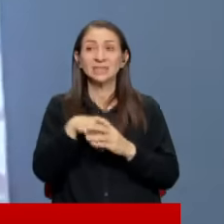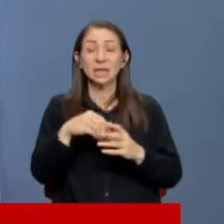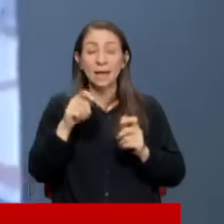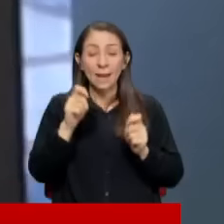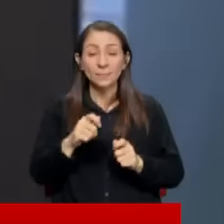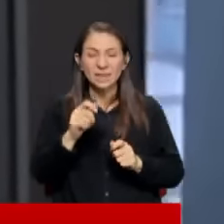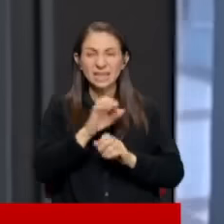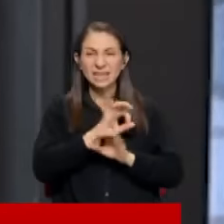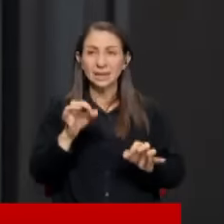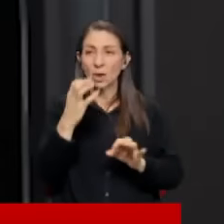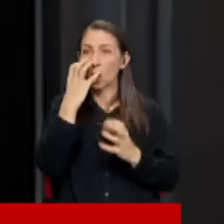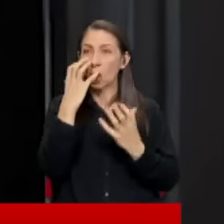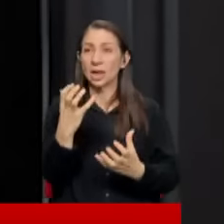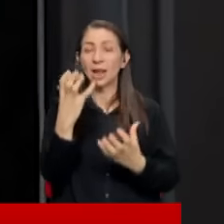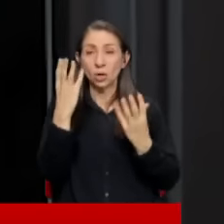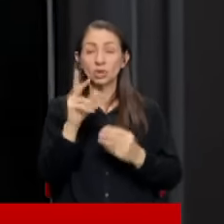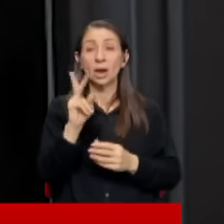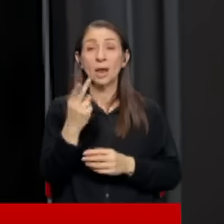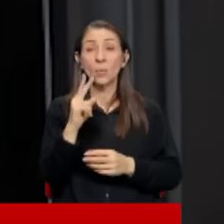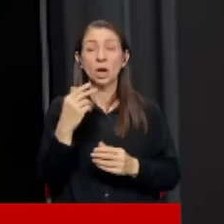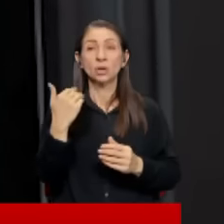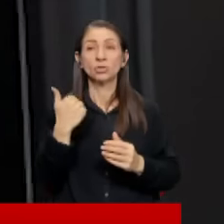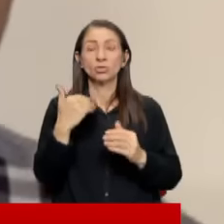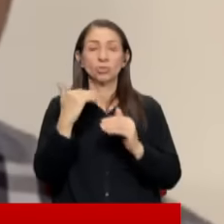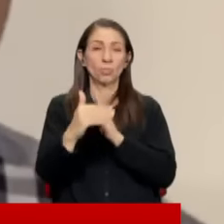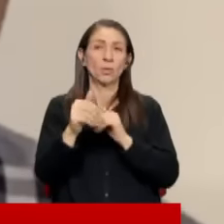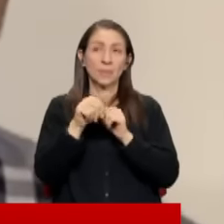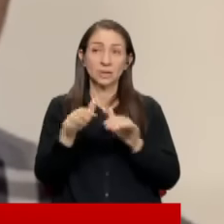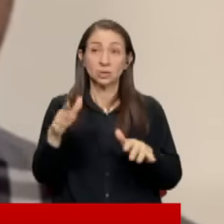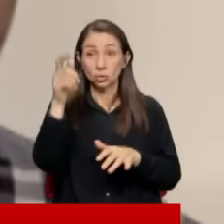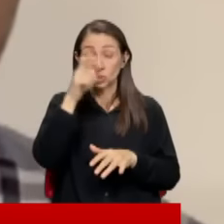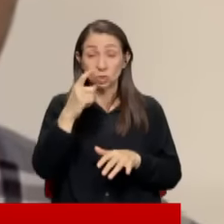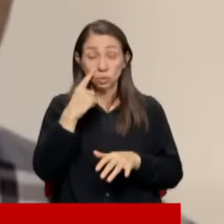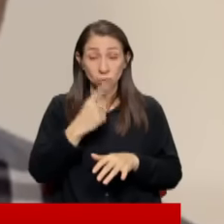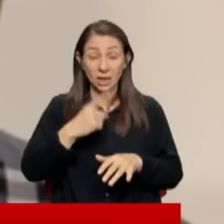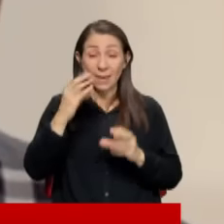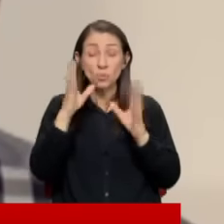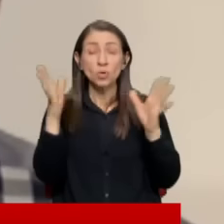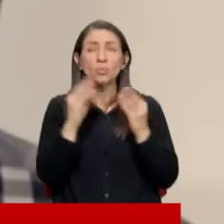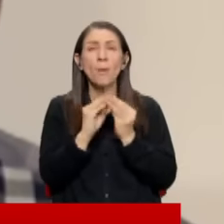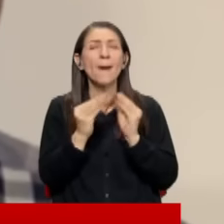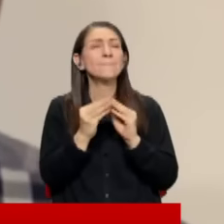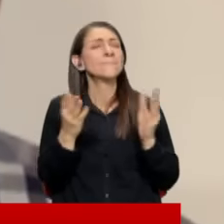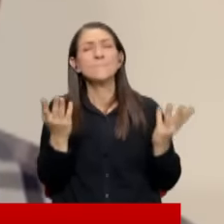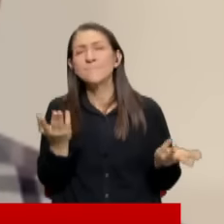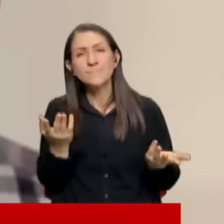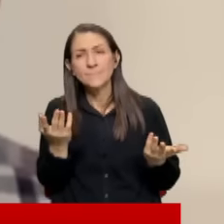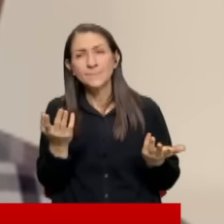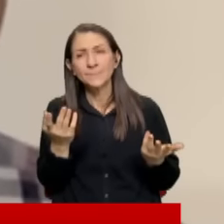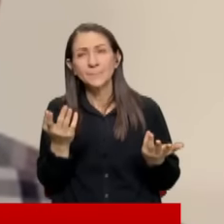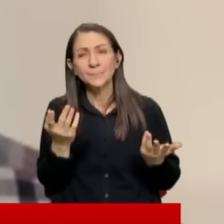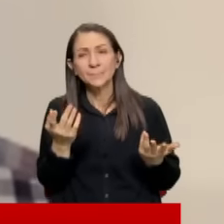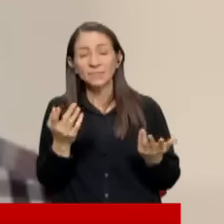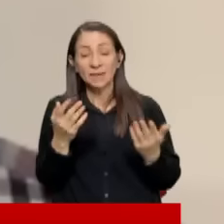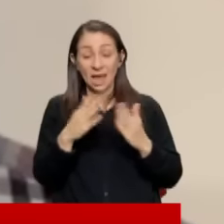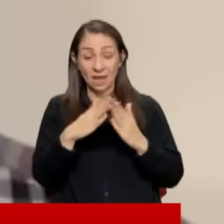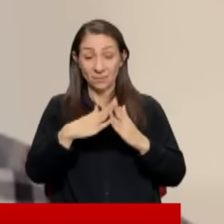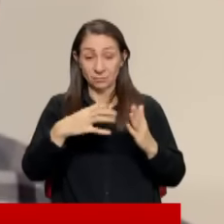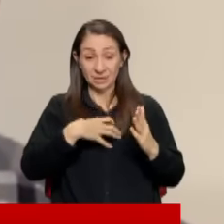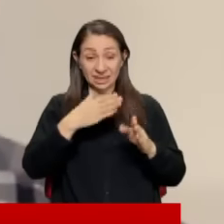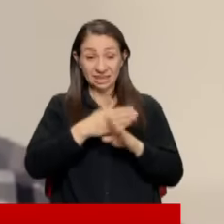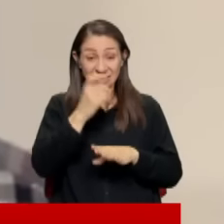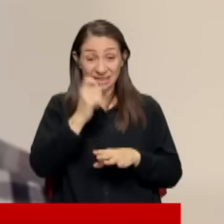ürettiği somut önerilerin de yer aldığı raporu kamuoyuyla paylaştı. Türkiye Cumhuriyeti'ndeki en büyük sorunlardan bir tanesi gayrimenkulün